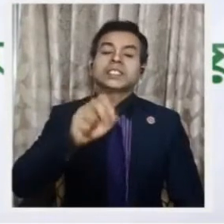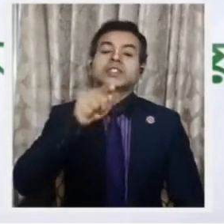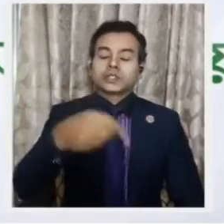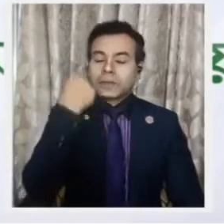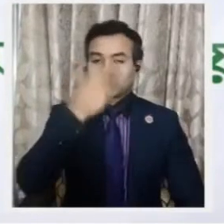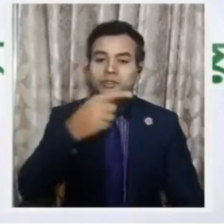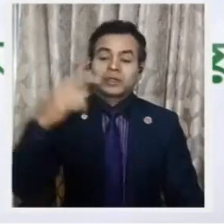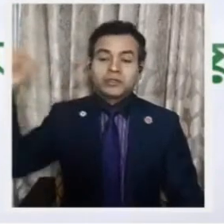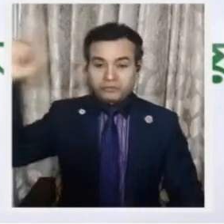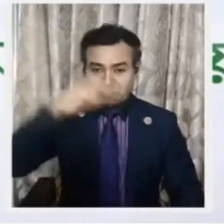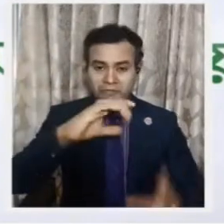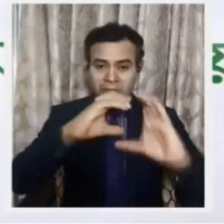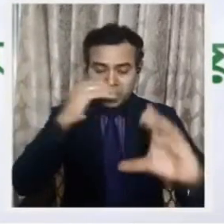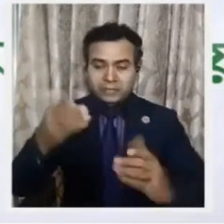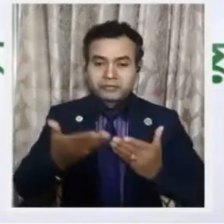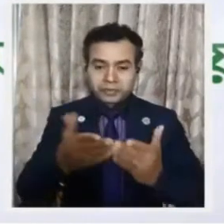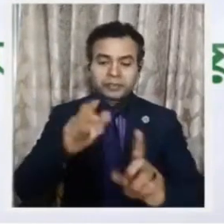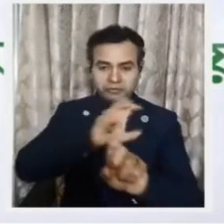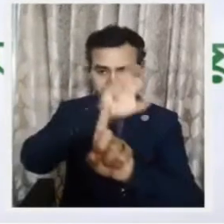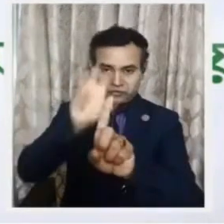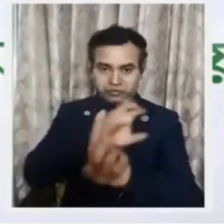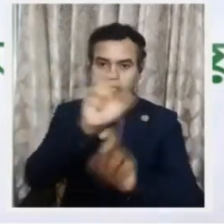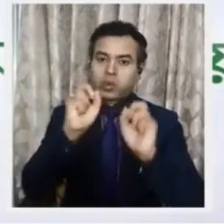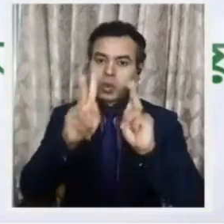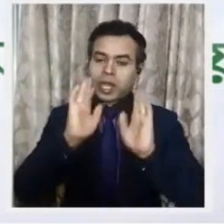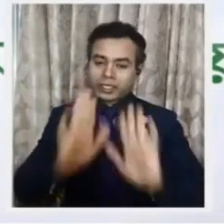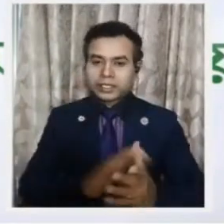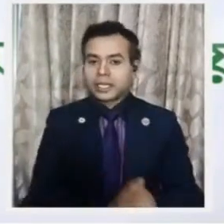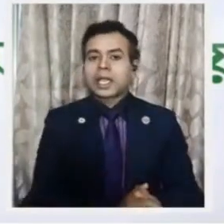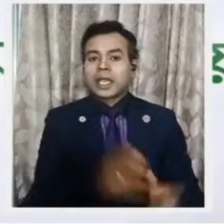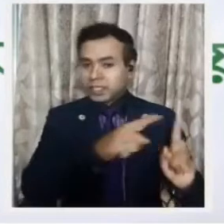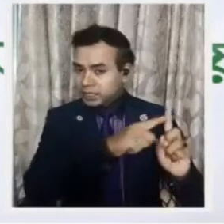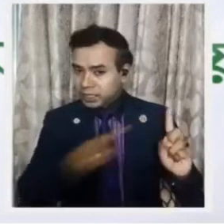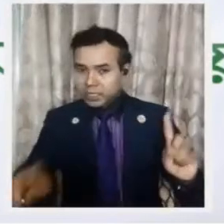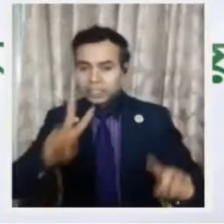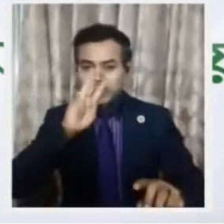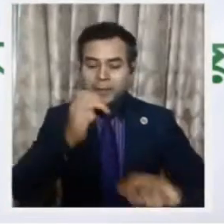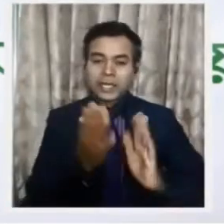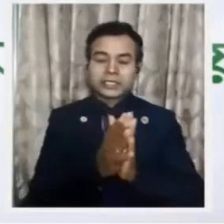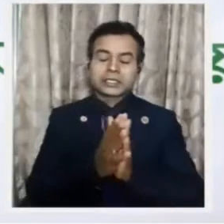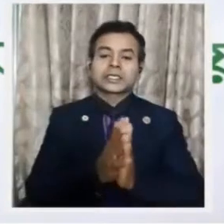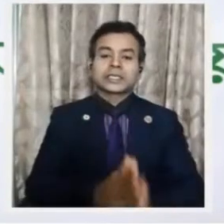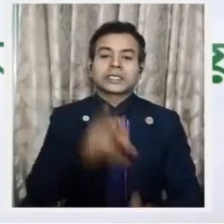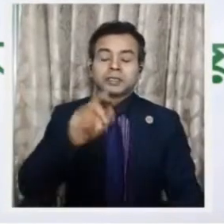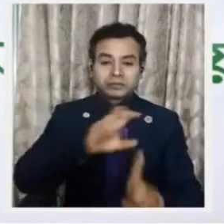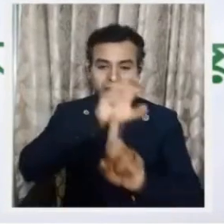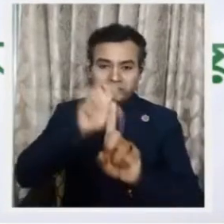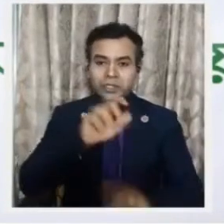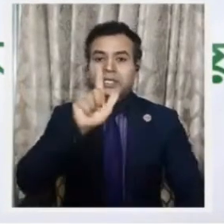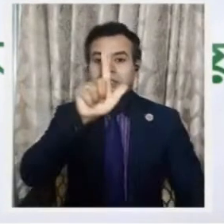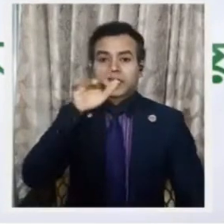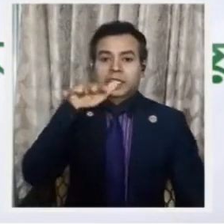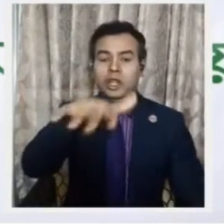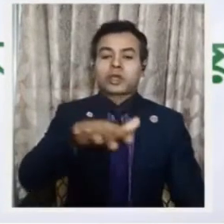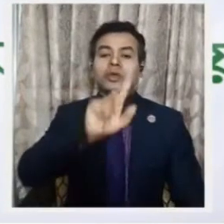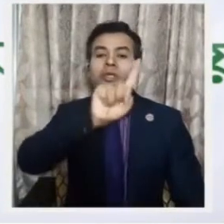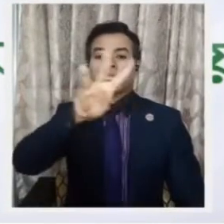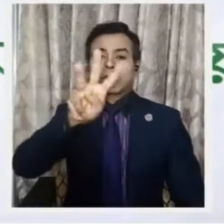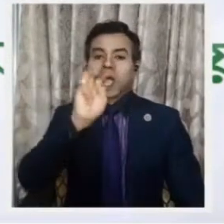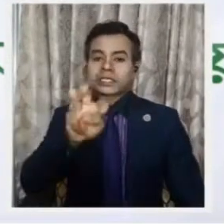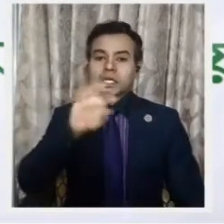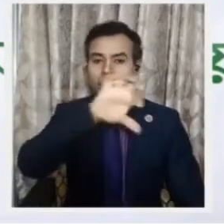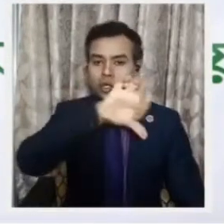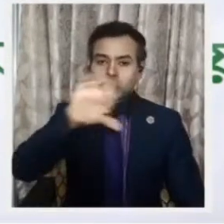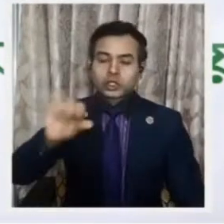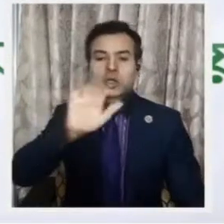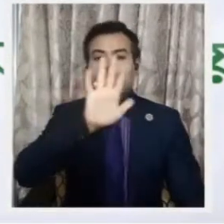338 জনকে স্ক্রিনিং করা হয়েছে এবং সর্বমোট 24 ঘন্টায় 1,180 জনকে স্ক্রিনিং করা হয়েছে, সকল বিমানবন্দর এবং ক্যান্টনমেন্ট রেল স্টেশন